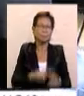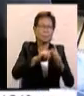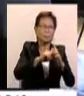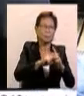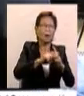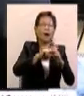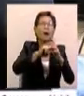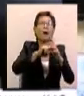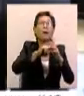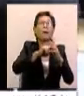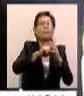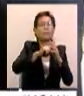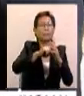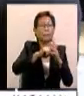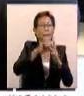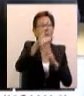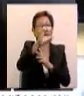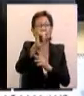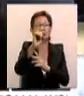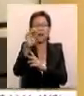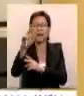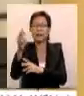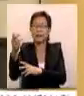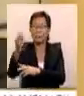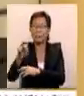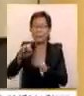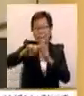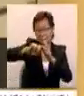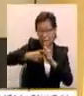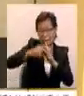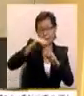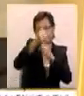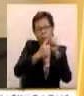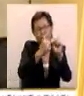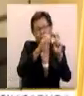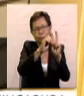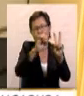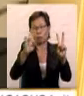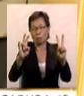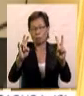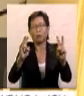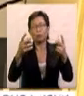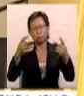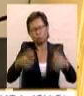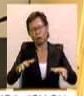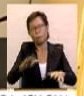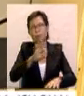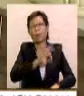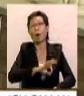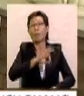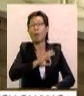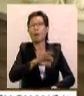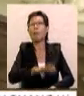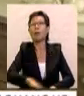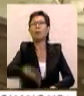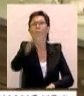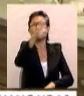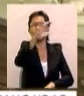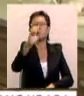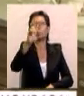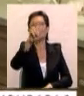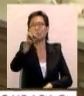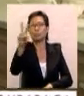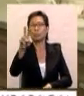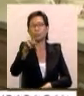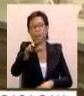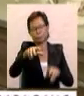Sejak program tanggungjawab korporat CSR TMB ini diperkenalkan pada 2007, ia telah memanfaatkan sejumlah